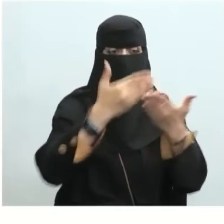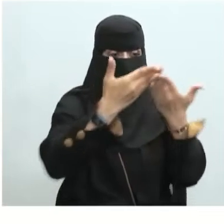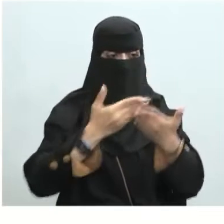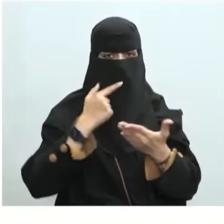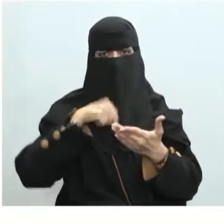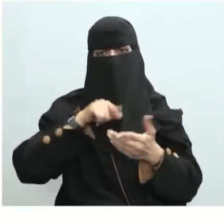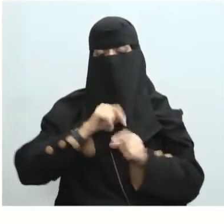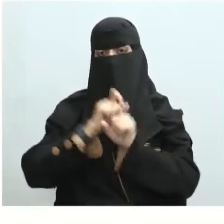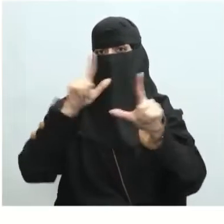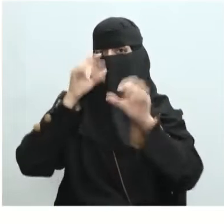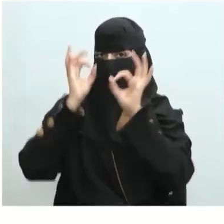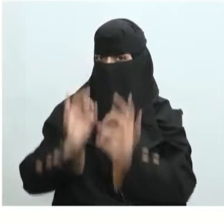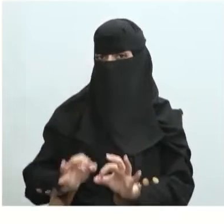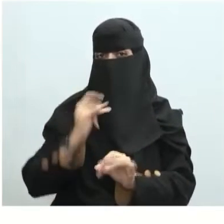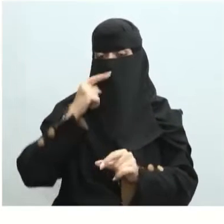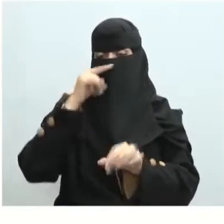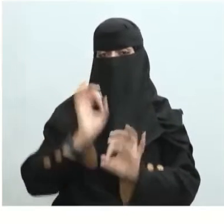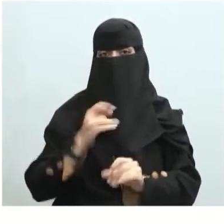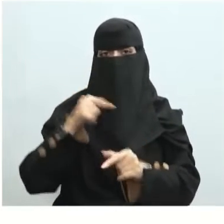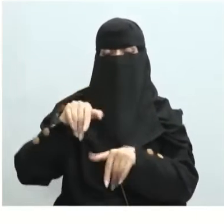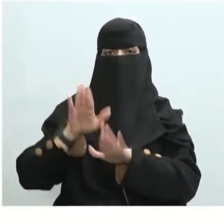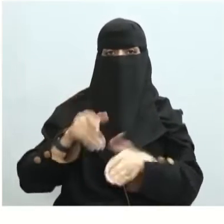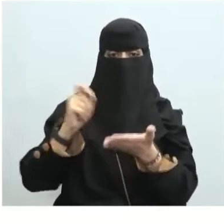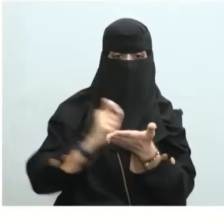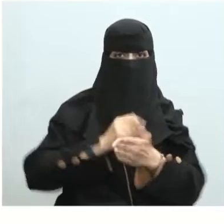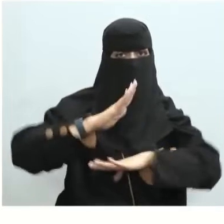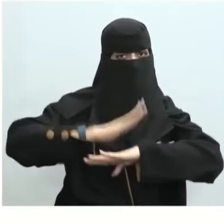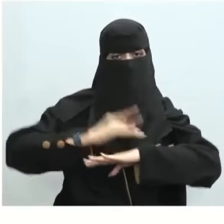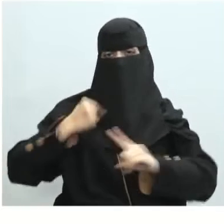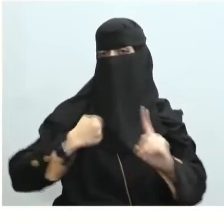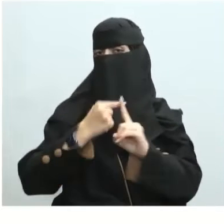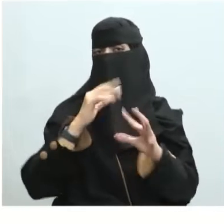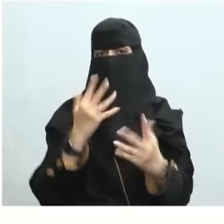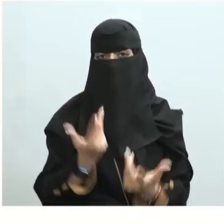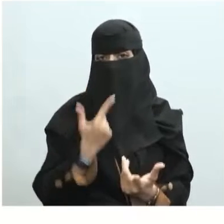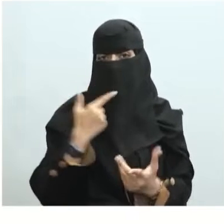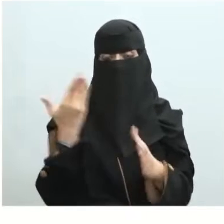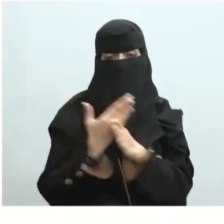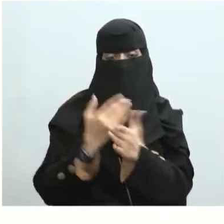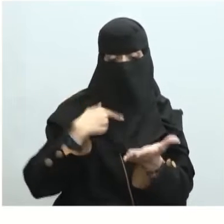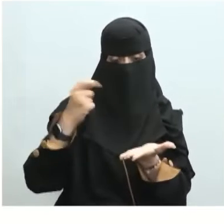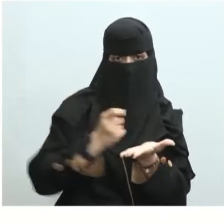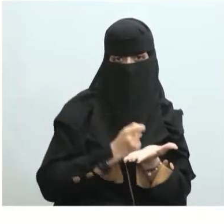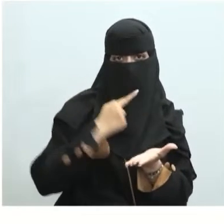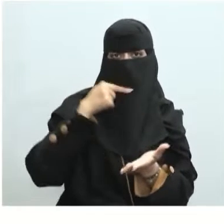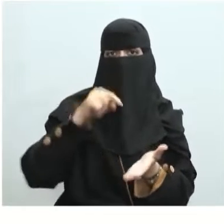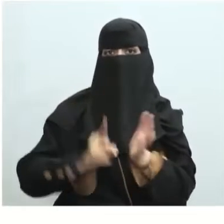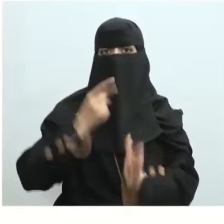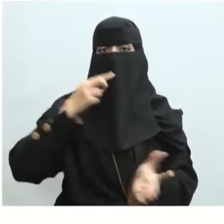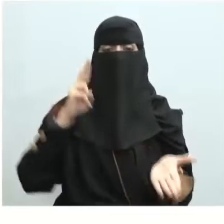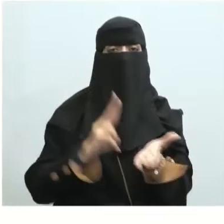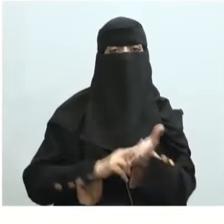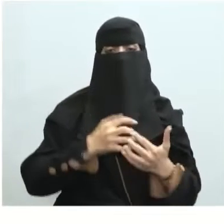بشكل واضح ودقيق هنا الكتابه الادبيه ما هدف الكاتب منها لاحظ هنا ماذا يقول التعبير عن